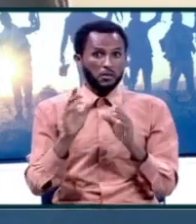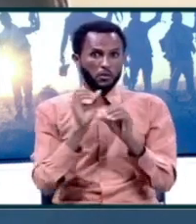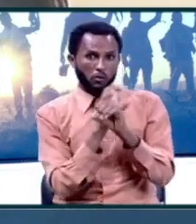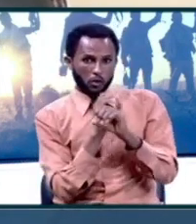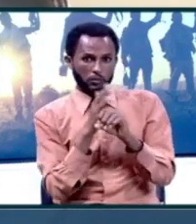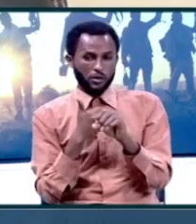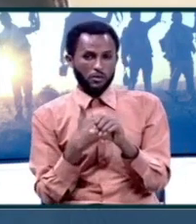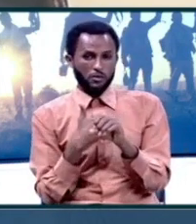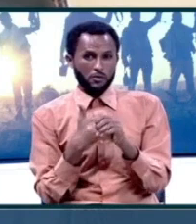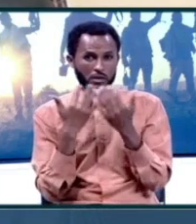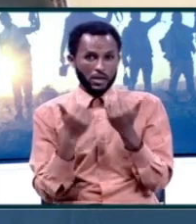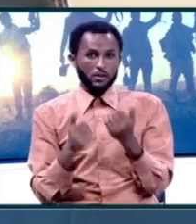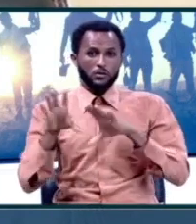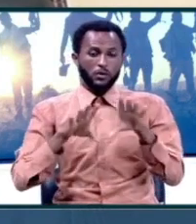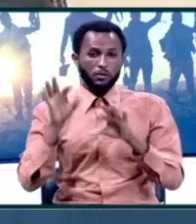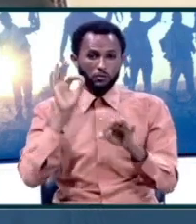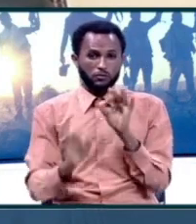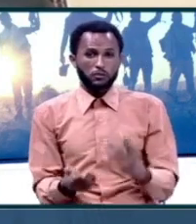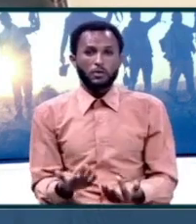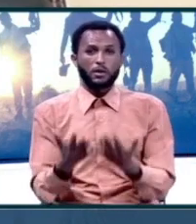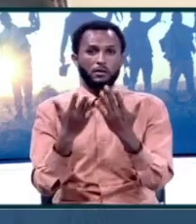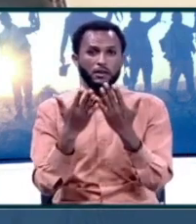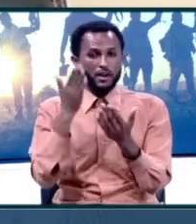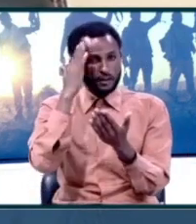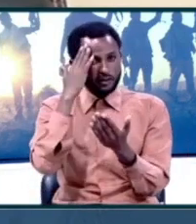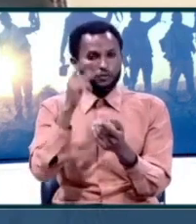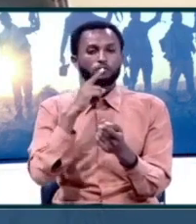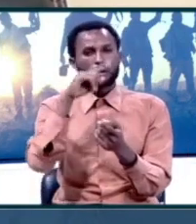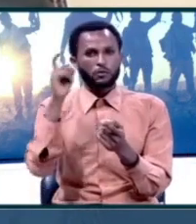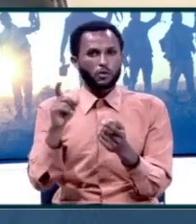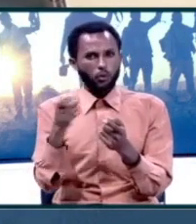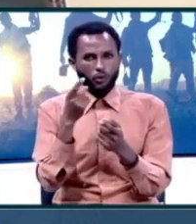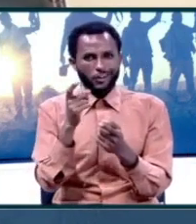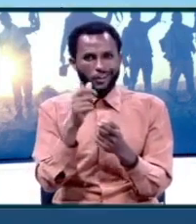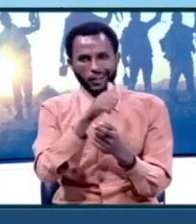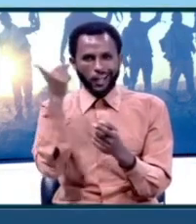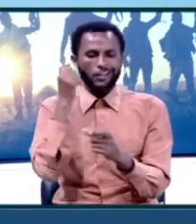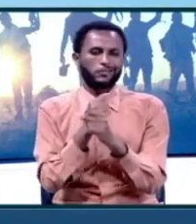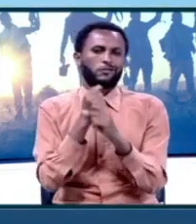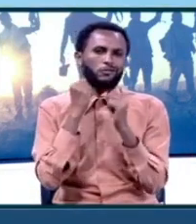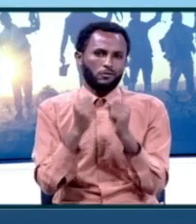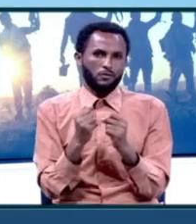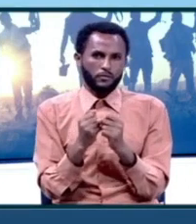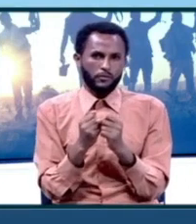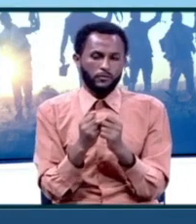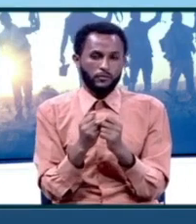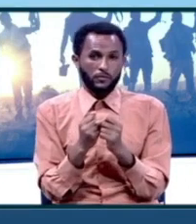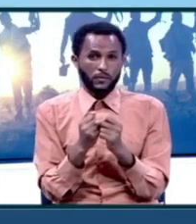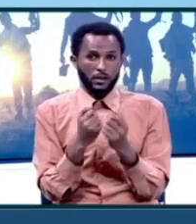ተሎ ዝኸዝለቃ ፀልኩሞ ብኬሚካልስ ክረጋገፂ ይኽእል እተልዎምስ ዝኾነ ነገር ካል ይገብሩ እዮም ቤተክርስትያን ከይቕበር ዕድል